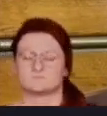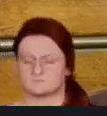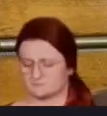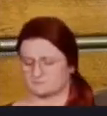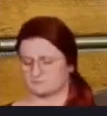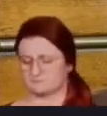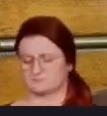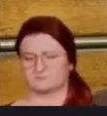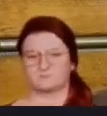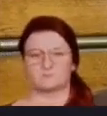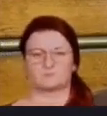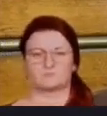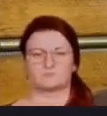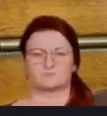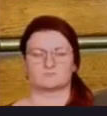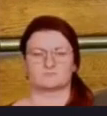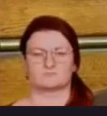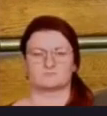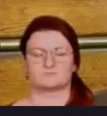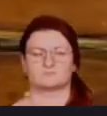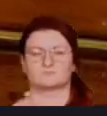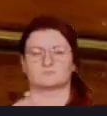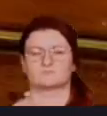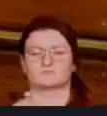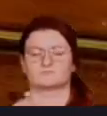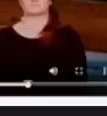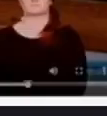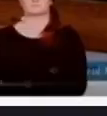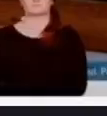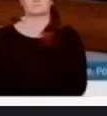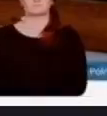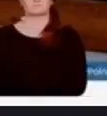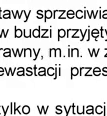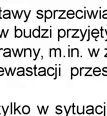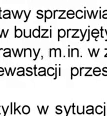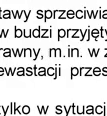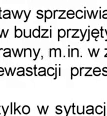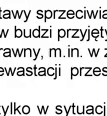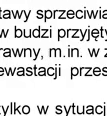chciał się odnieść do tego, do tej dyskusji? Pana mecenasa poproszę. Bardzo proszę, panie mecenasie.